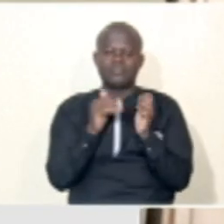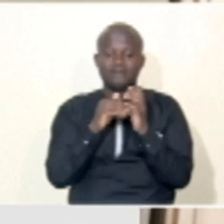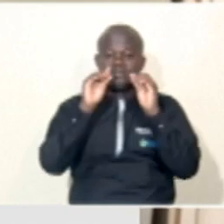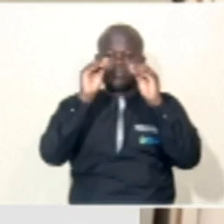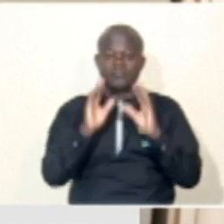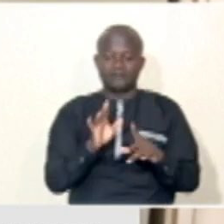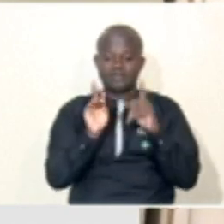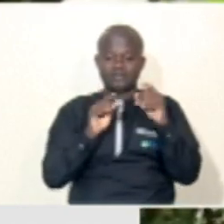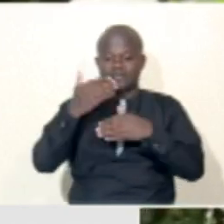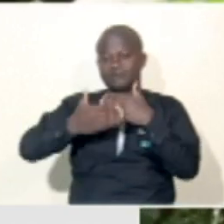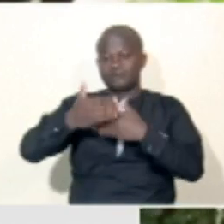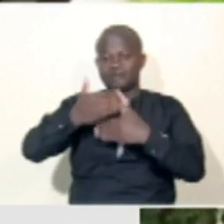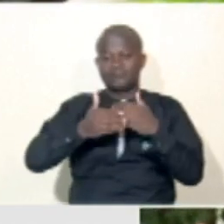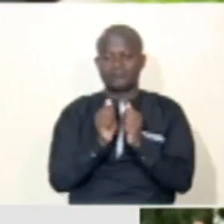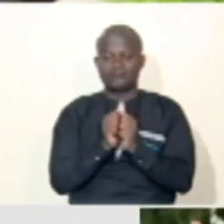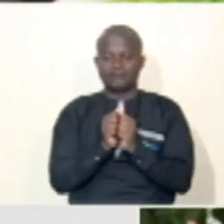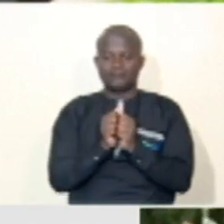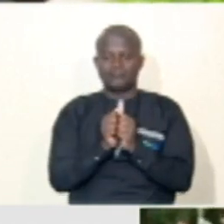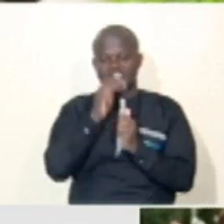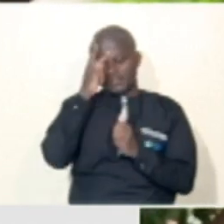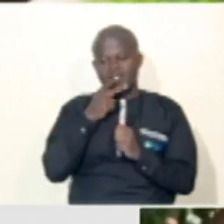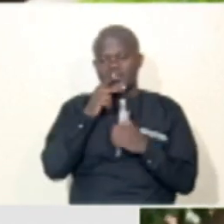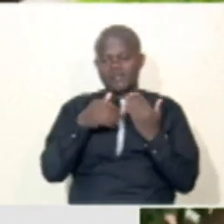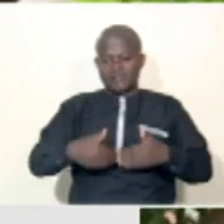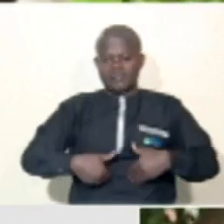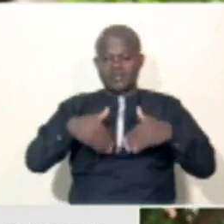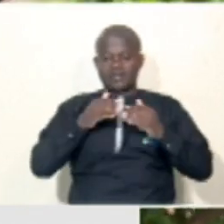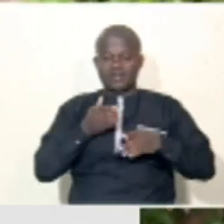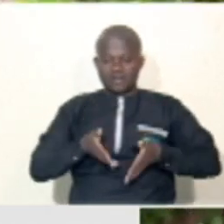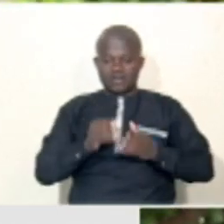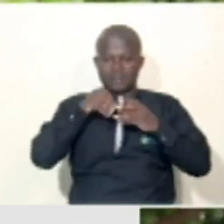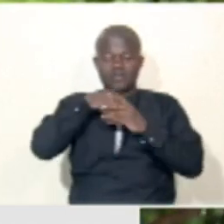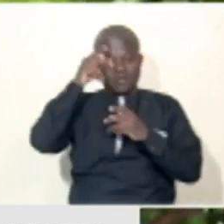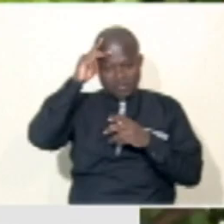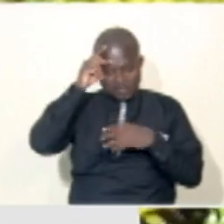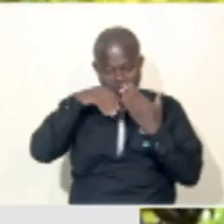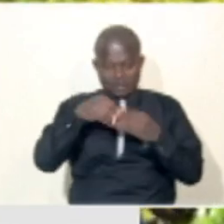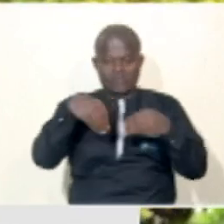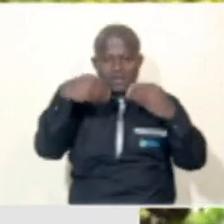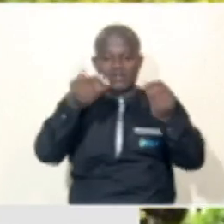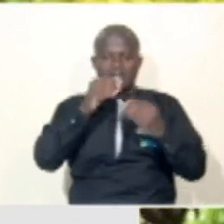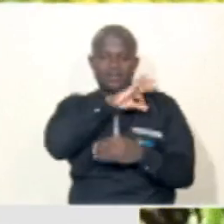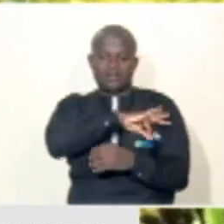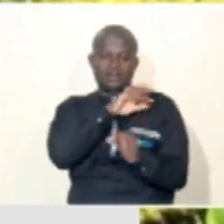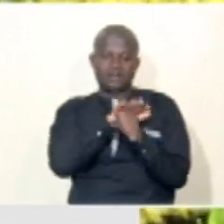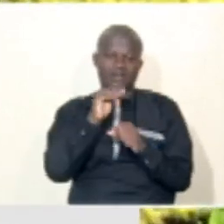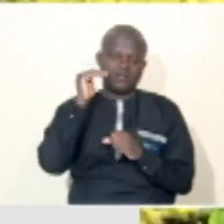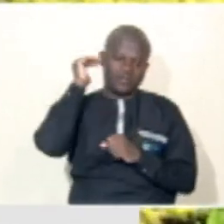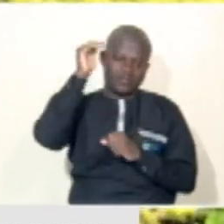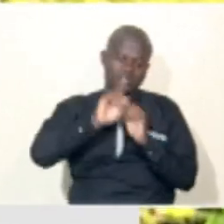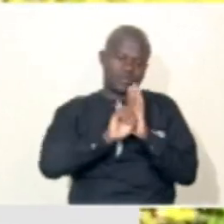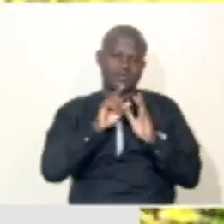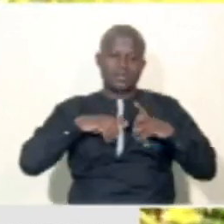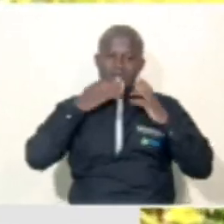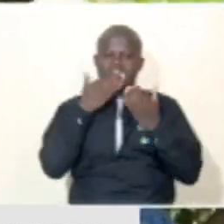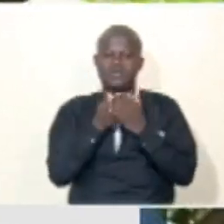tukanigisha nabo duturanye. Ku ruhande rw'ababyeyi uru rubyiruko rukomokaho ngo ubumenyi bwatanzwe ni inyungu zikomeye ku iterambere ry'imibereho